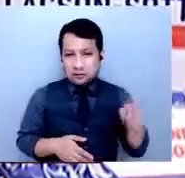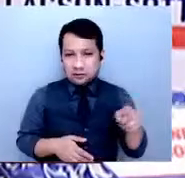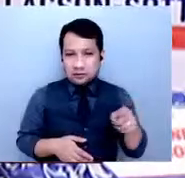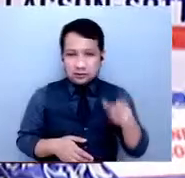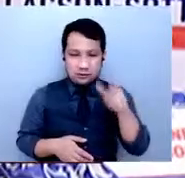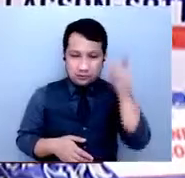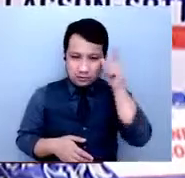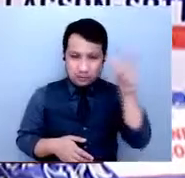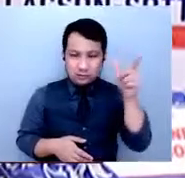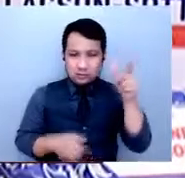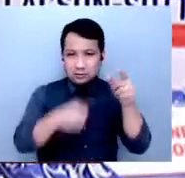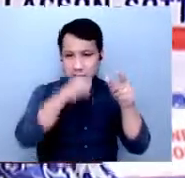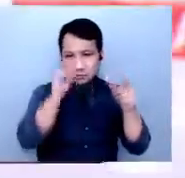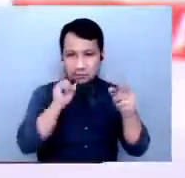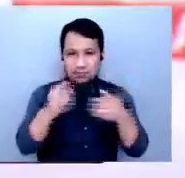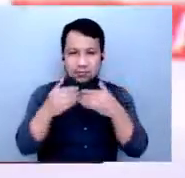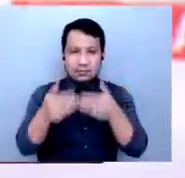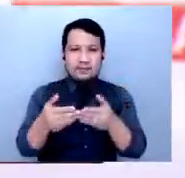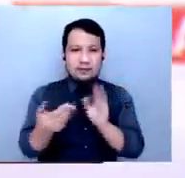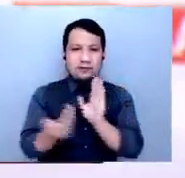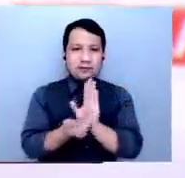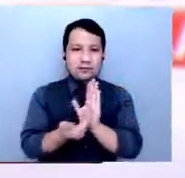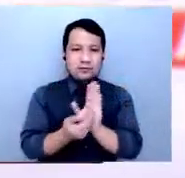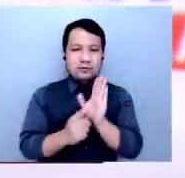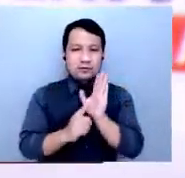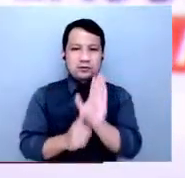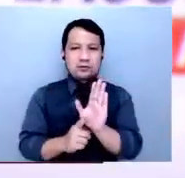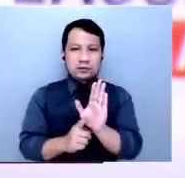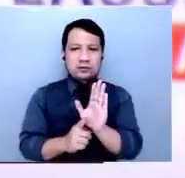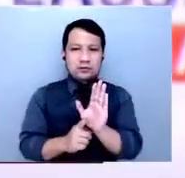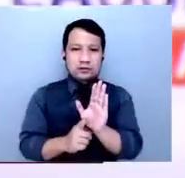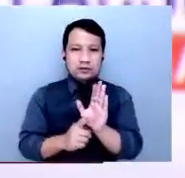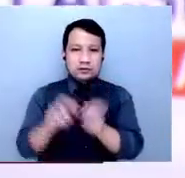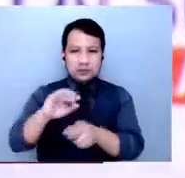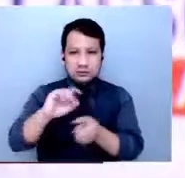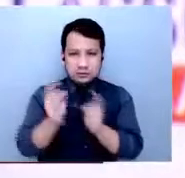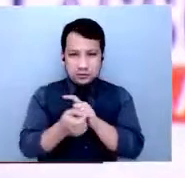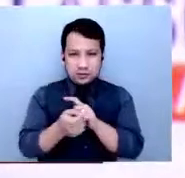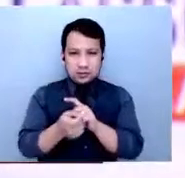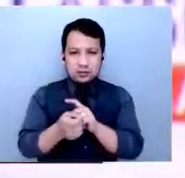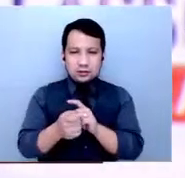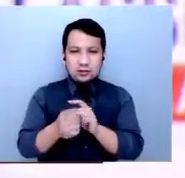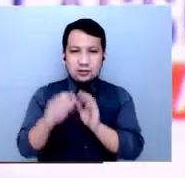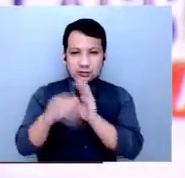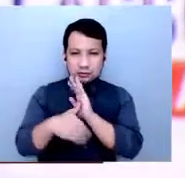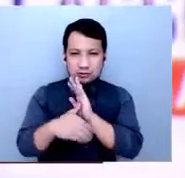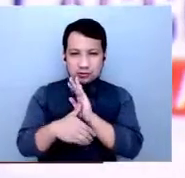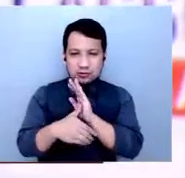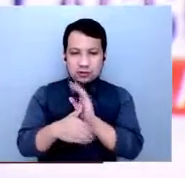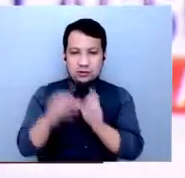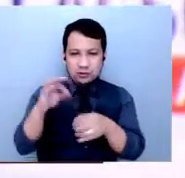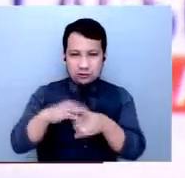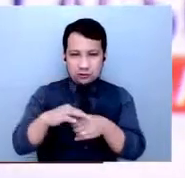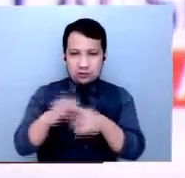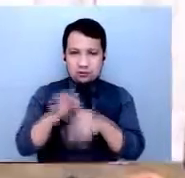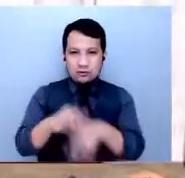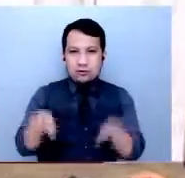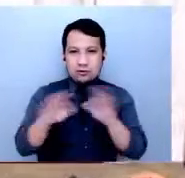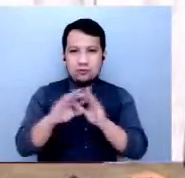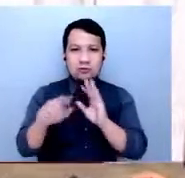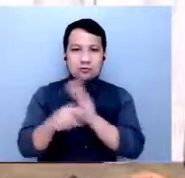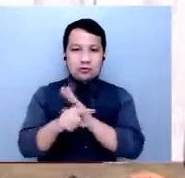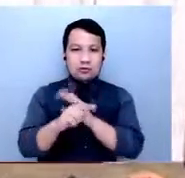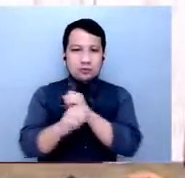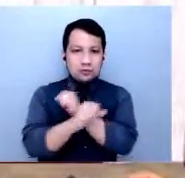Lacson-Soto tandem, patunay lang daw ito na dapat na talagang repasuhin ang Omnibus Election Code. Dapat nga raw, bawal na ang substitution